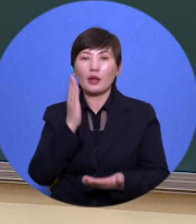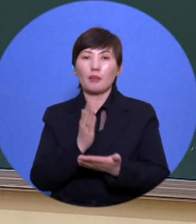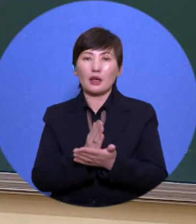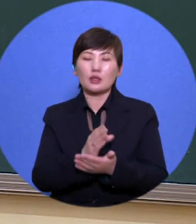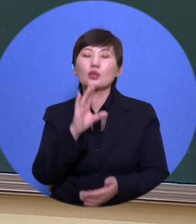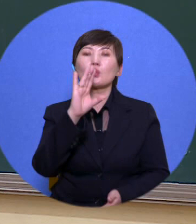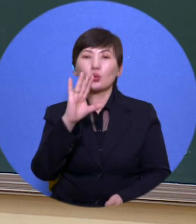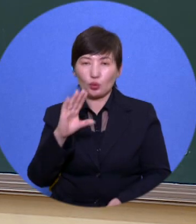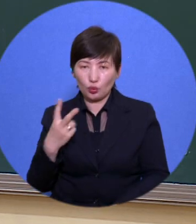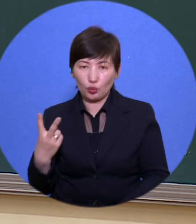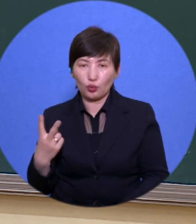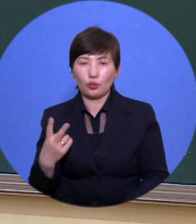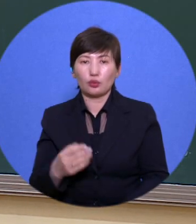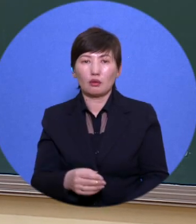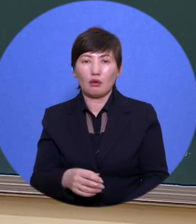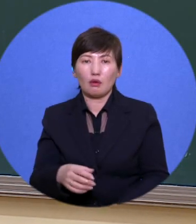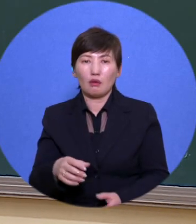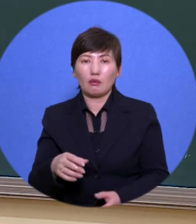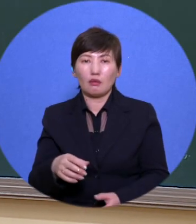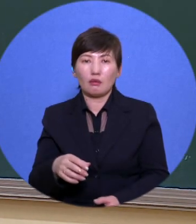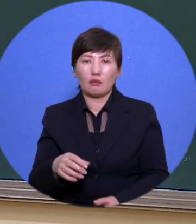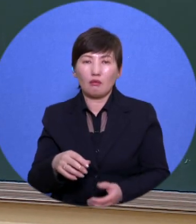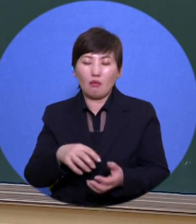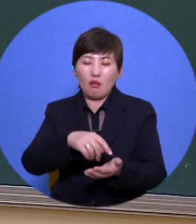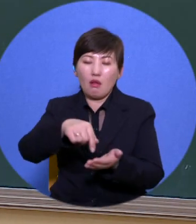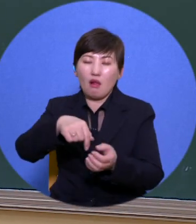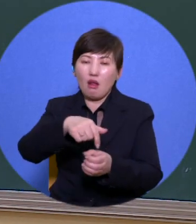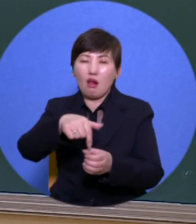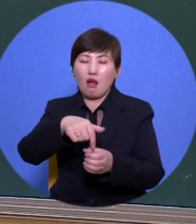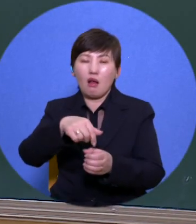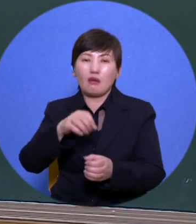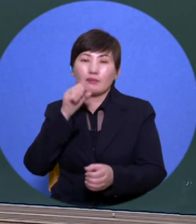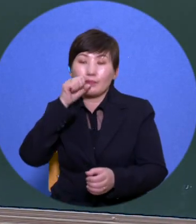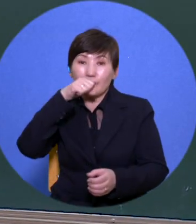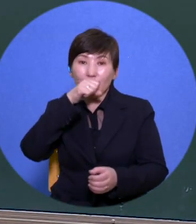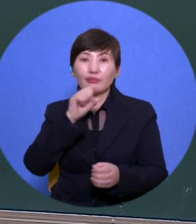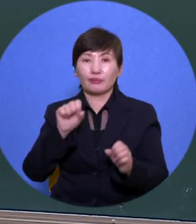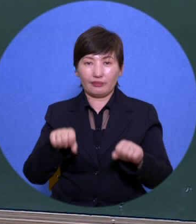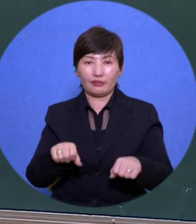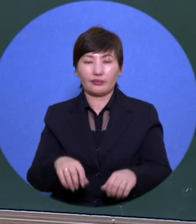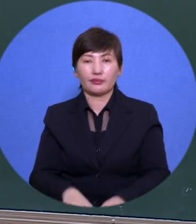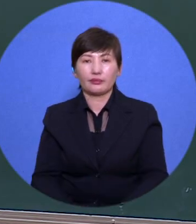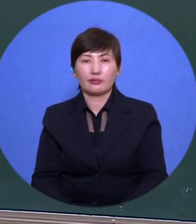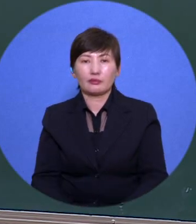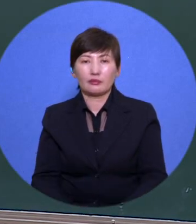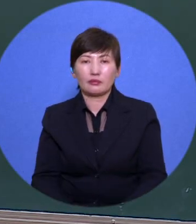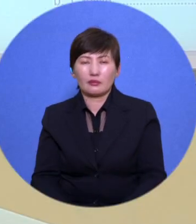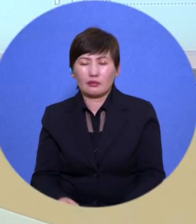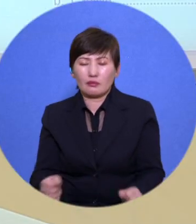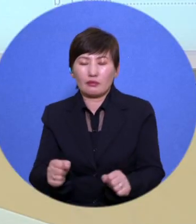маань ийм өтгөн зууралдан шин чанартай тараг болон бүрэлдсэн байна. За, хөрөгчөнд